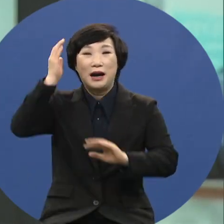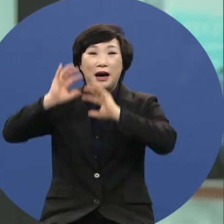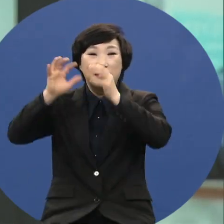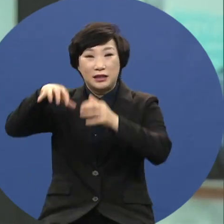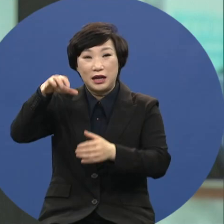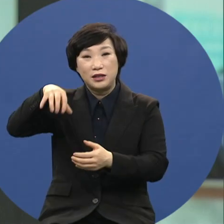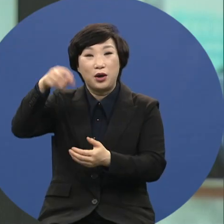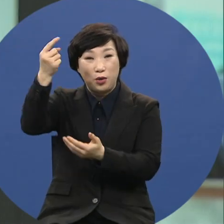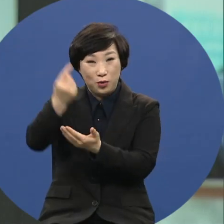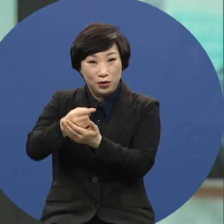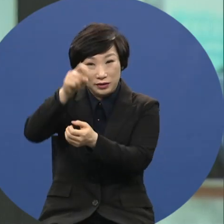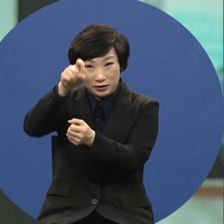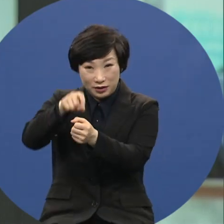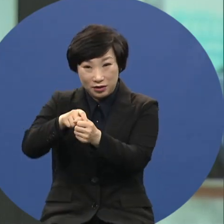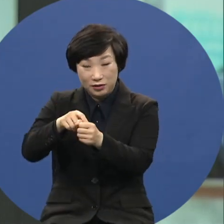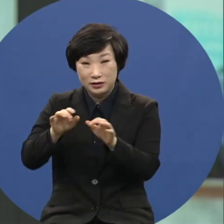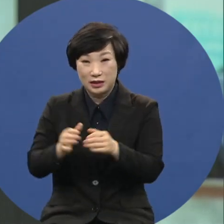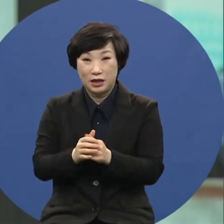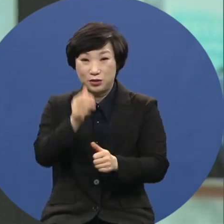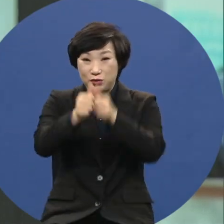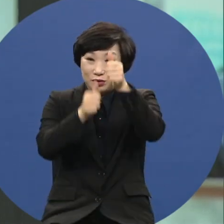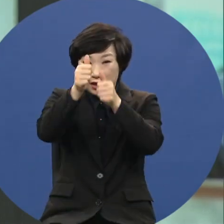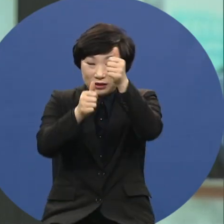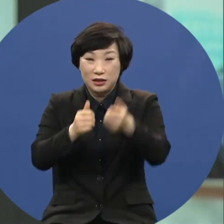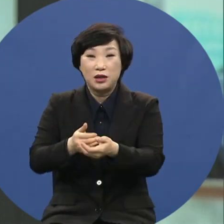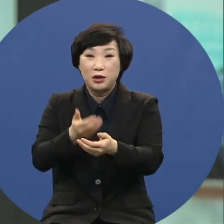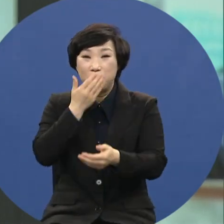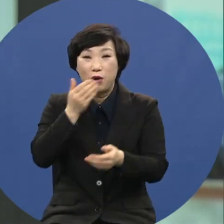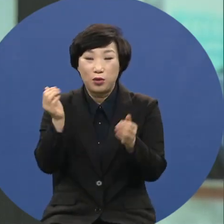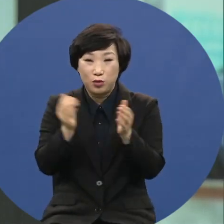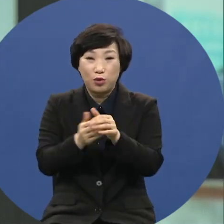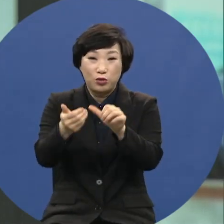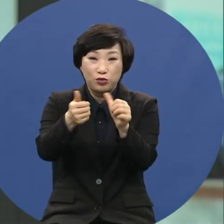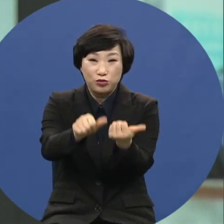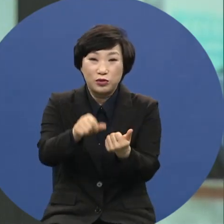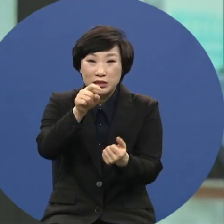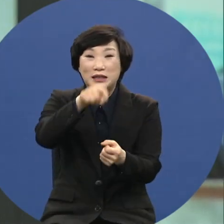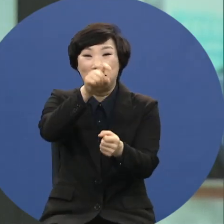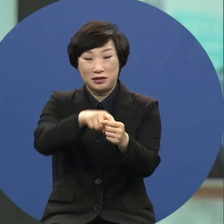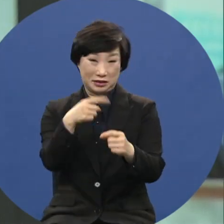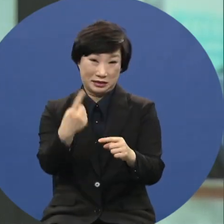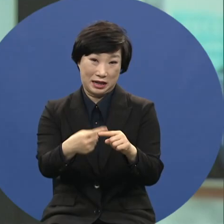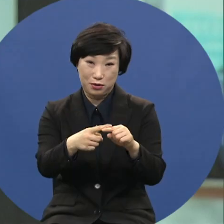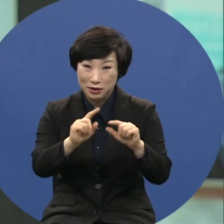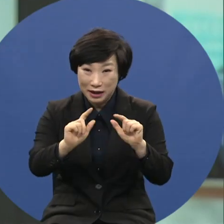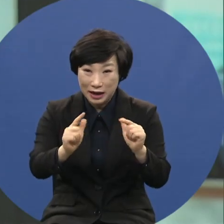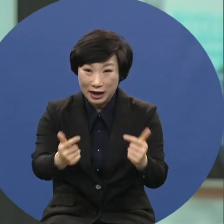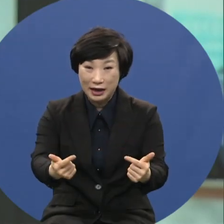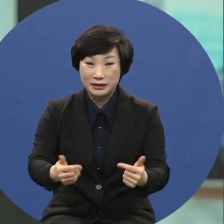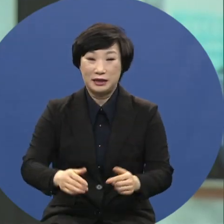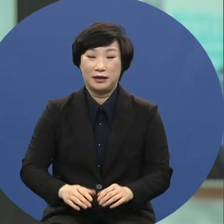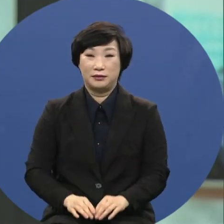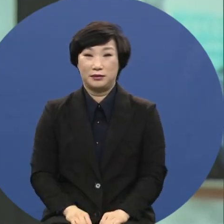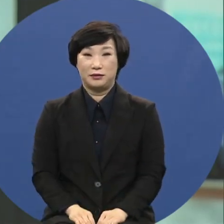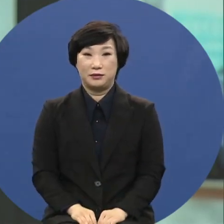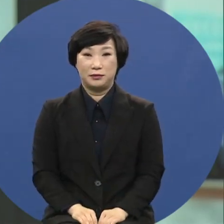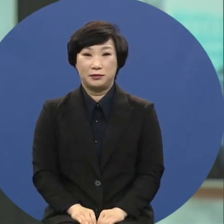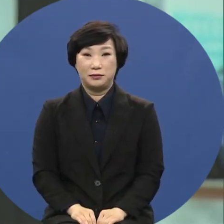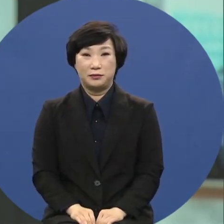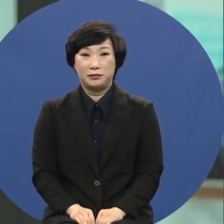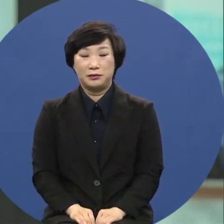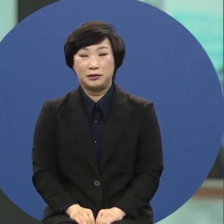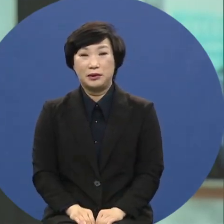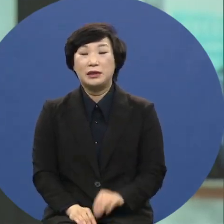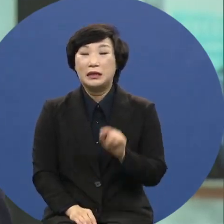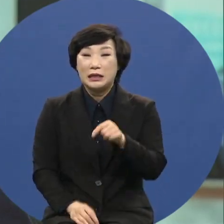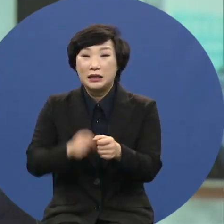하늘로서 내려온 떡이니 조상들이 먹고도 죽은 그것과 같지 아니하여